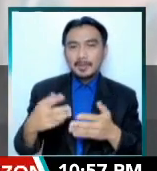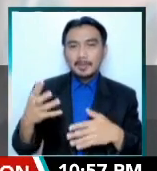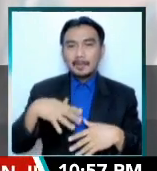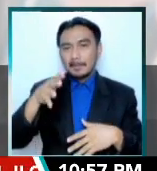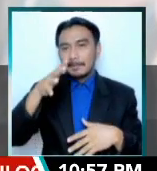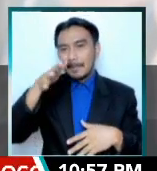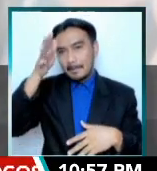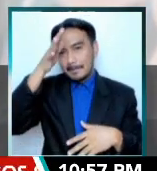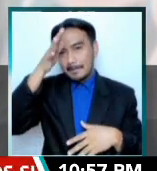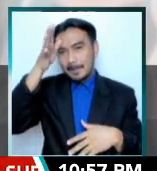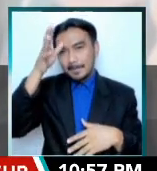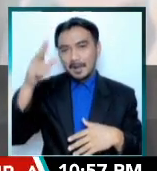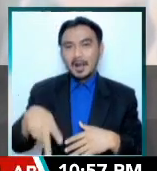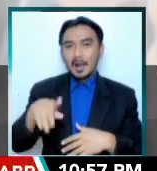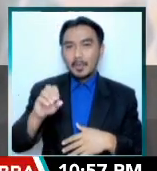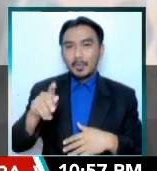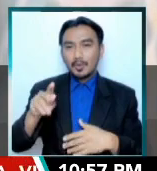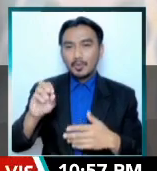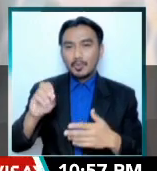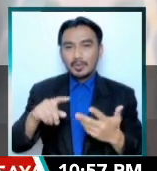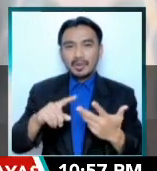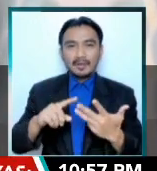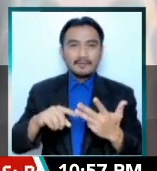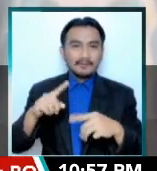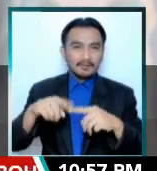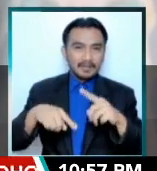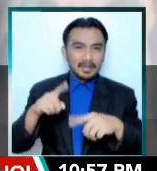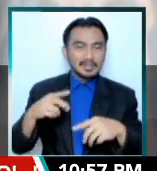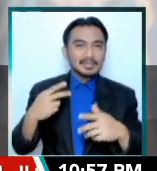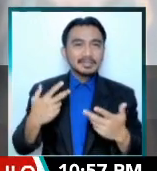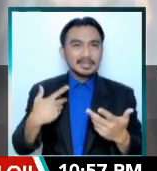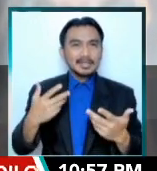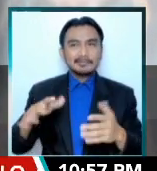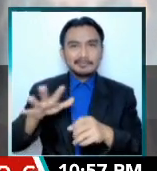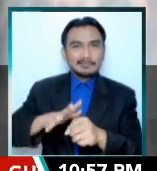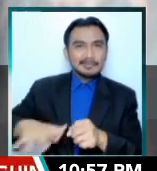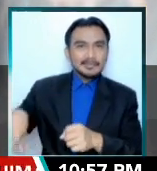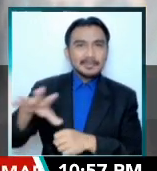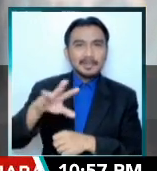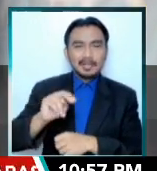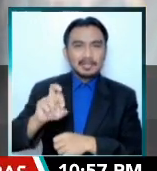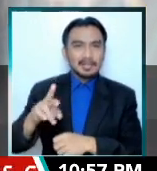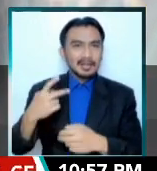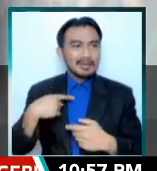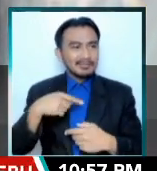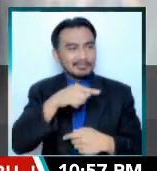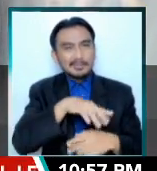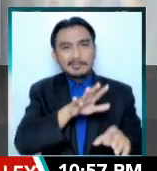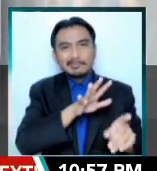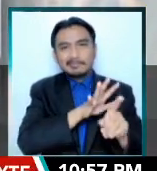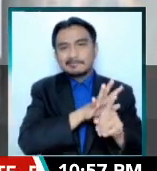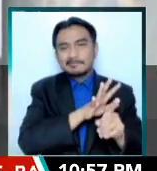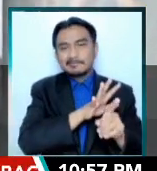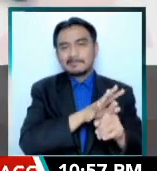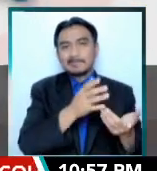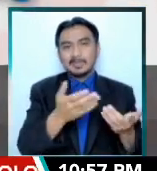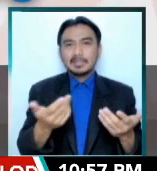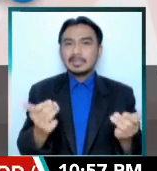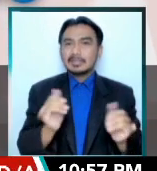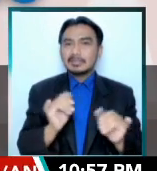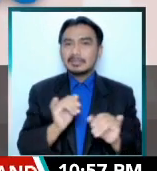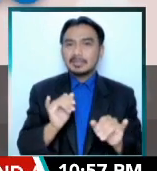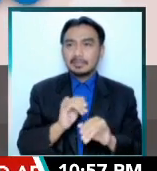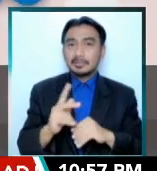sa kani-kanilang time slots. Bukod sa Mega Manila, nagdomina rin ang iba pang GMA radio station sa probinsya.